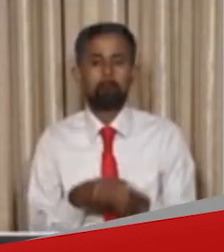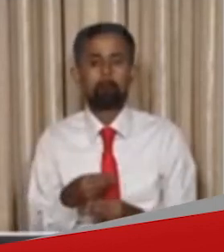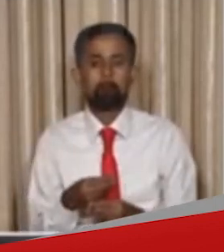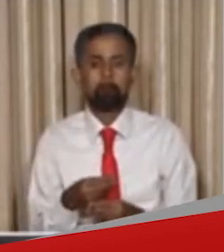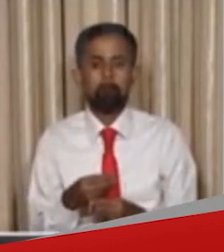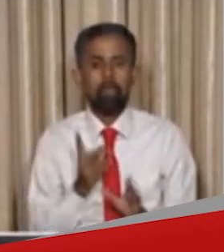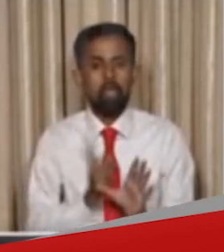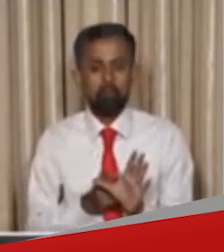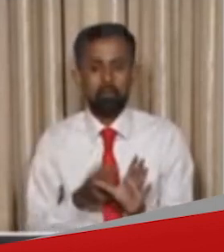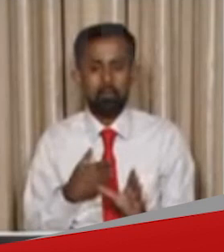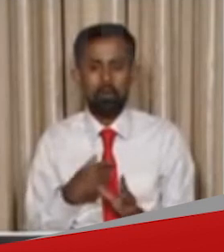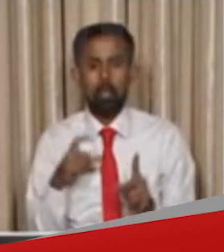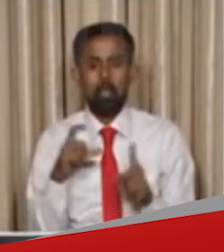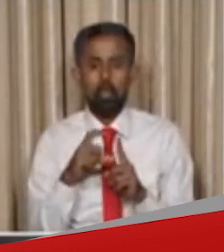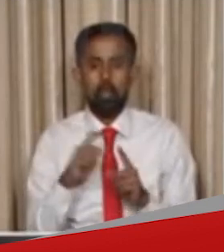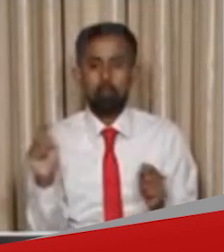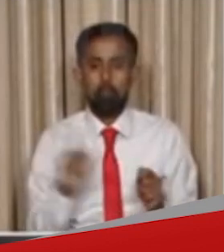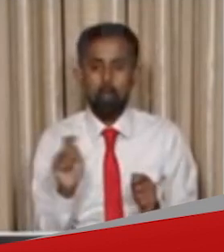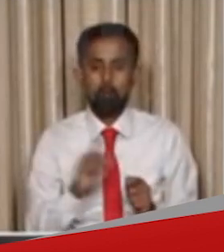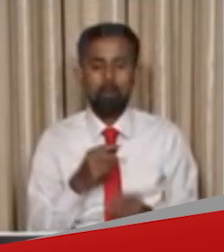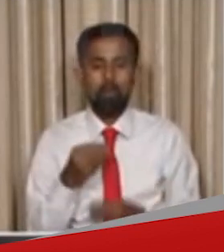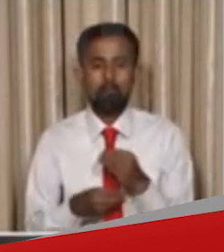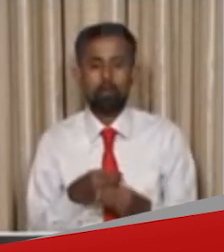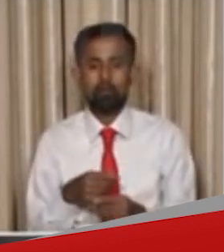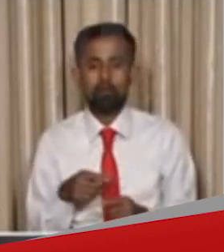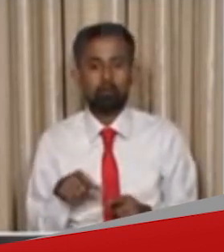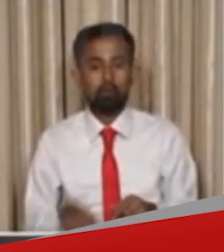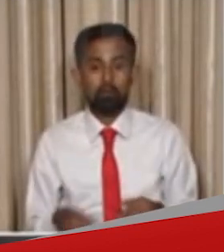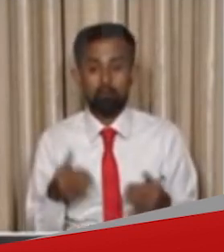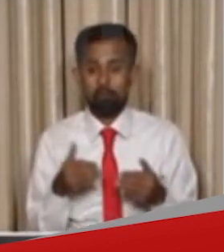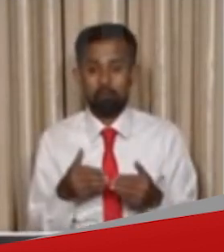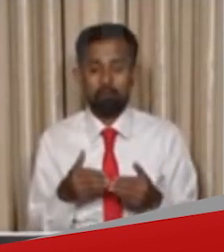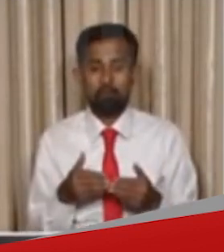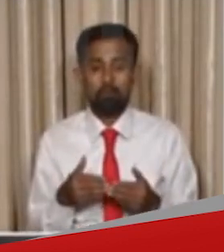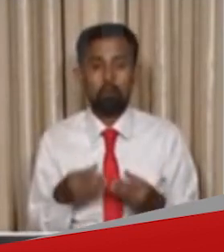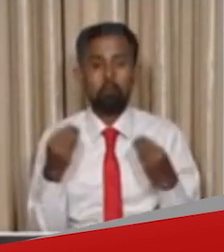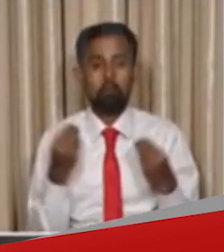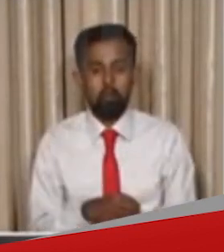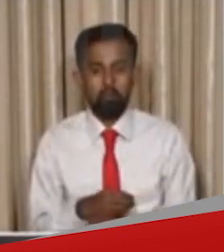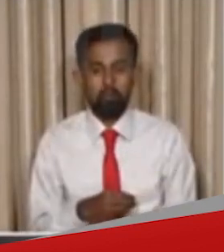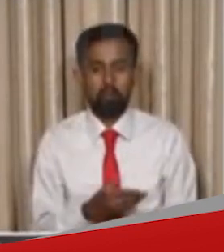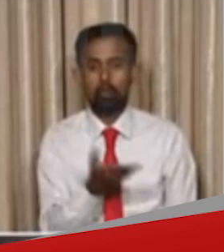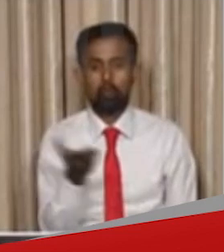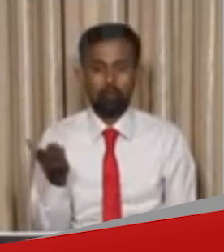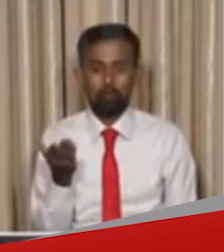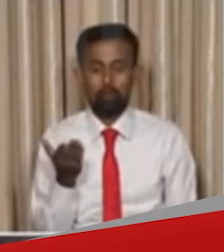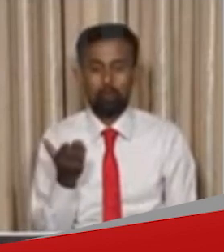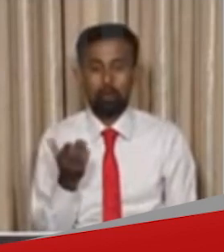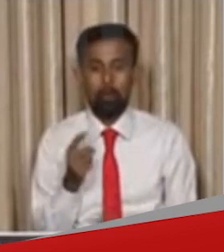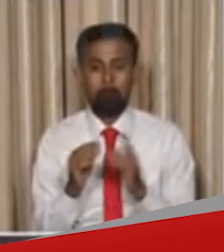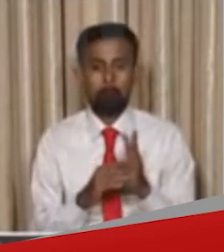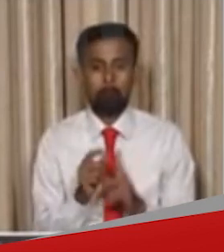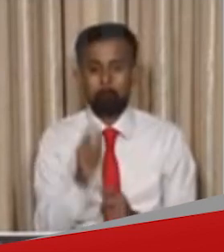අපි හැමදාම අපිට අපි ඩොලර් ටිකක් ගෙනාපු කර්මාන්ත ටික අද බරපතල විදිහට අද ඇදවැටලා තියෙනවා. තමුන්නාංශේ මූලාසනයේ